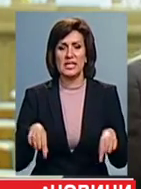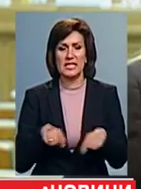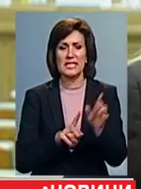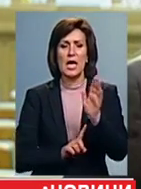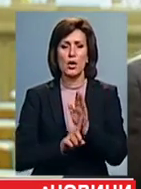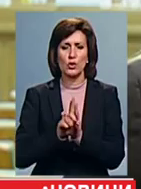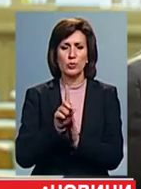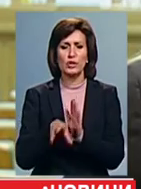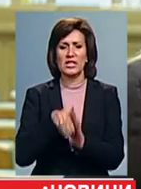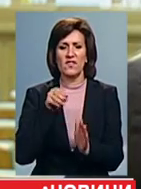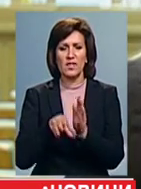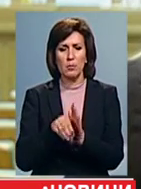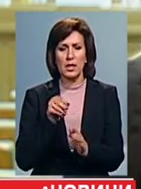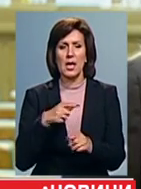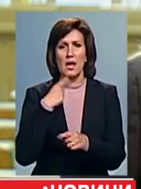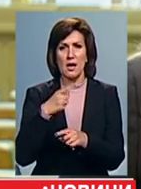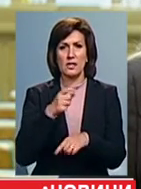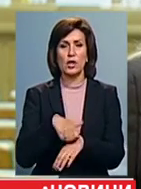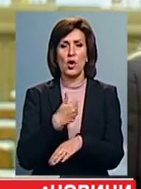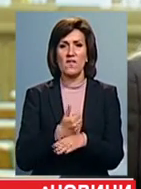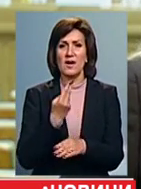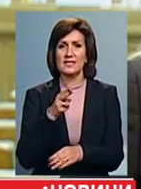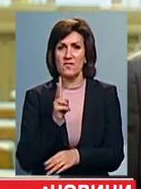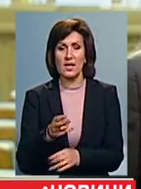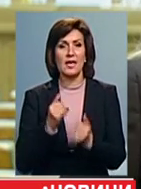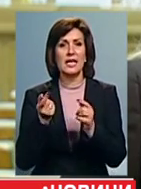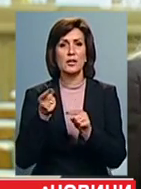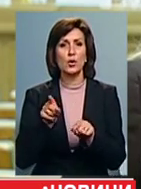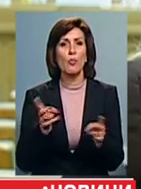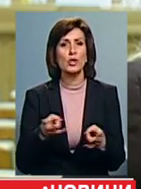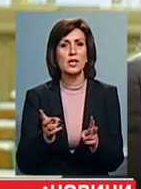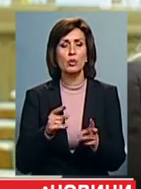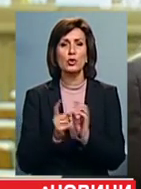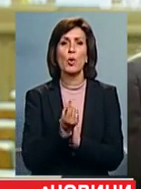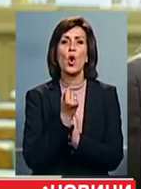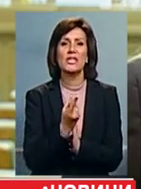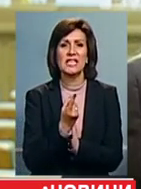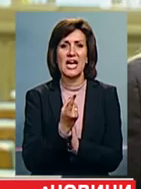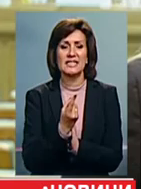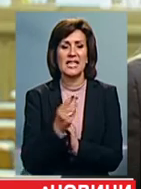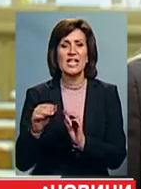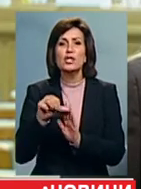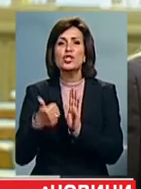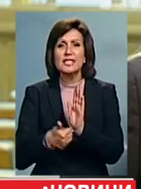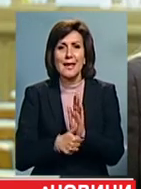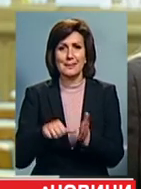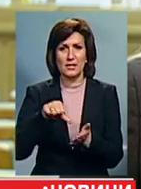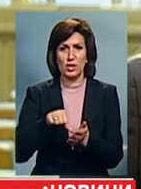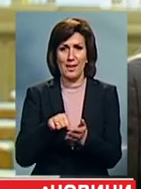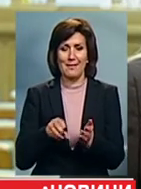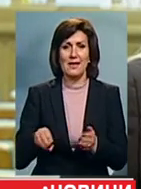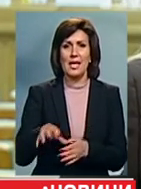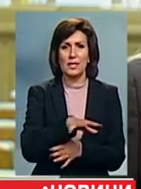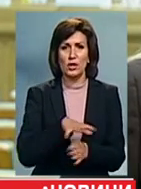і розпочатись вибори, заявляє голова ЦВК. Але для цього потрібно, щоб 11 з 16 членів